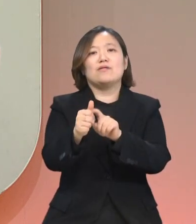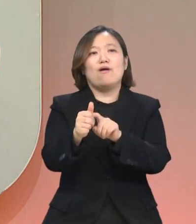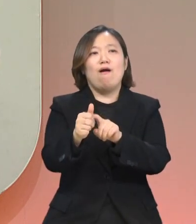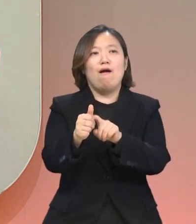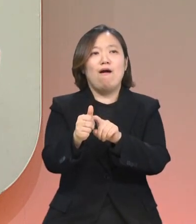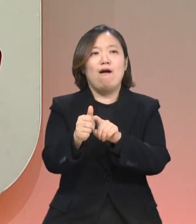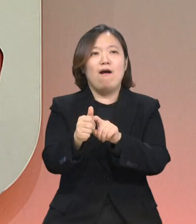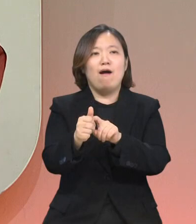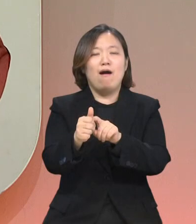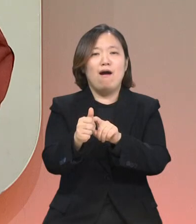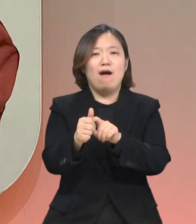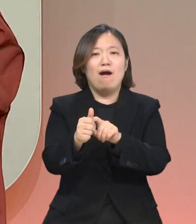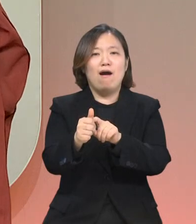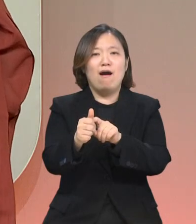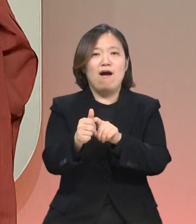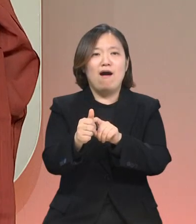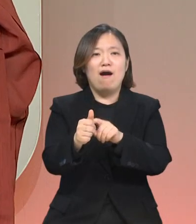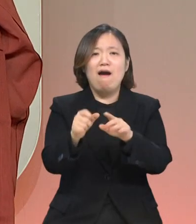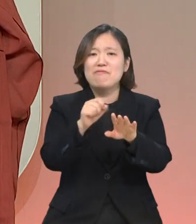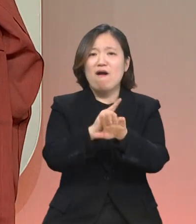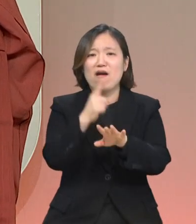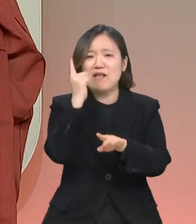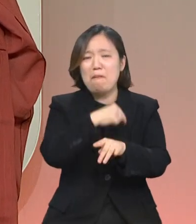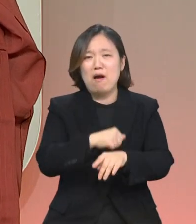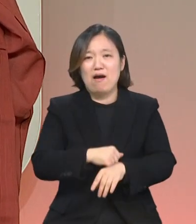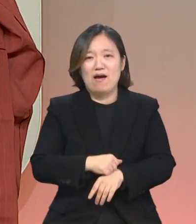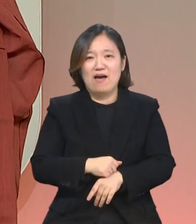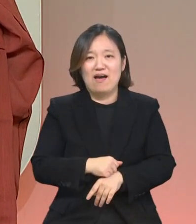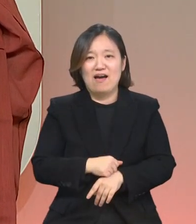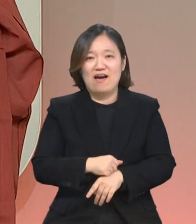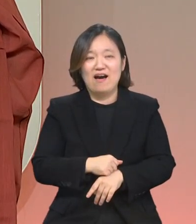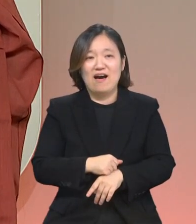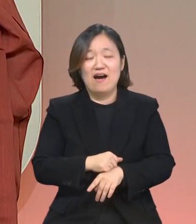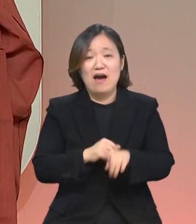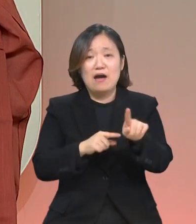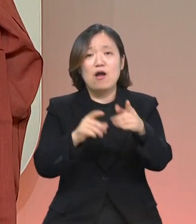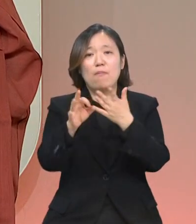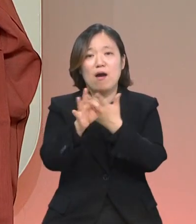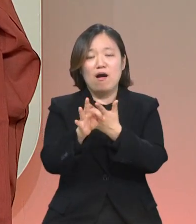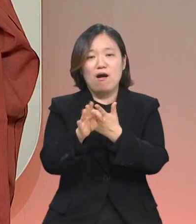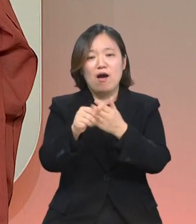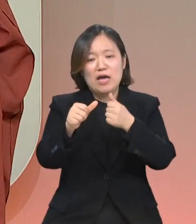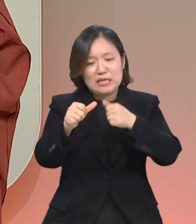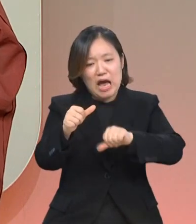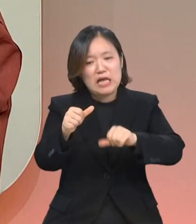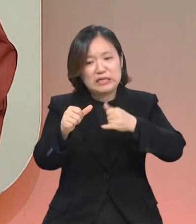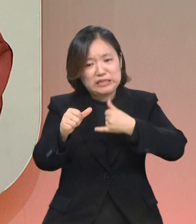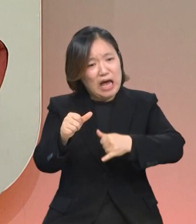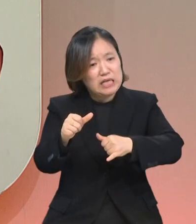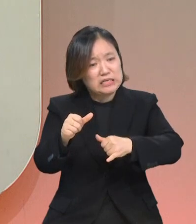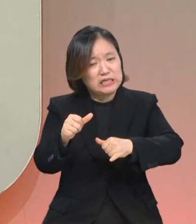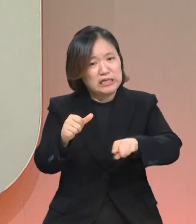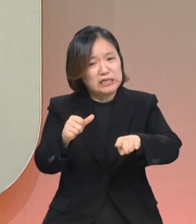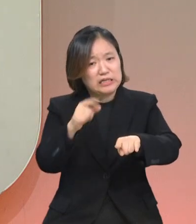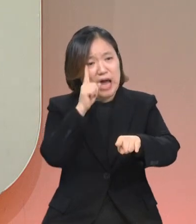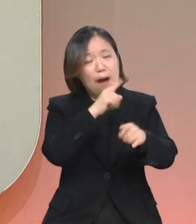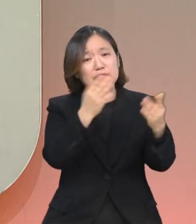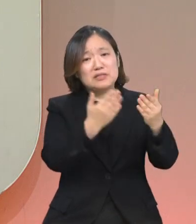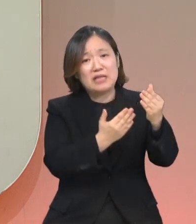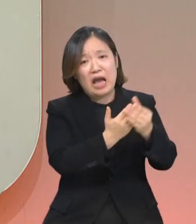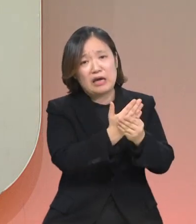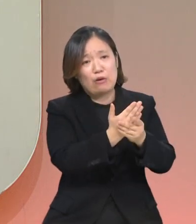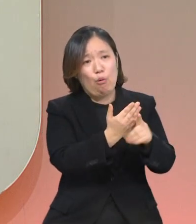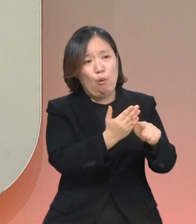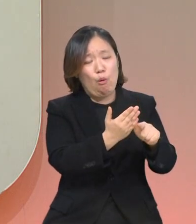성질머리가 고약했던 그런 신도들 자식들이 보면 일이 잘 안 풀리는게